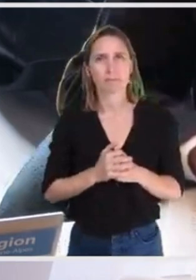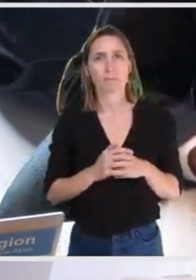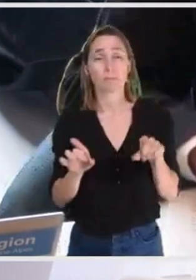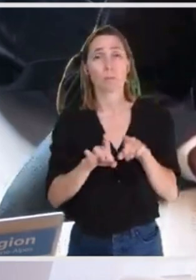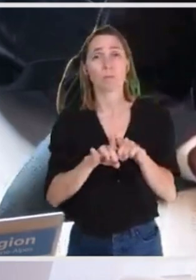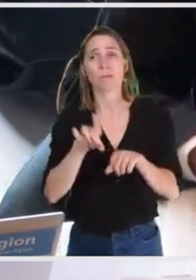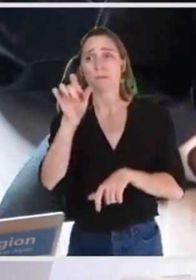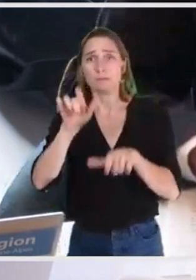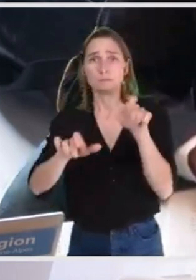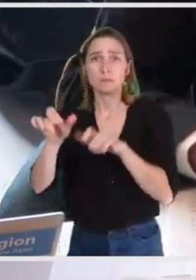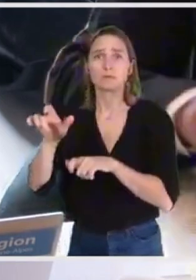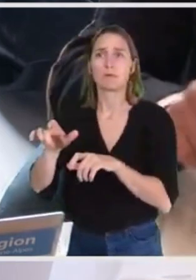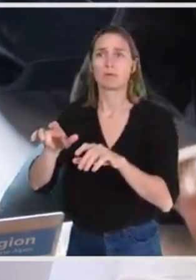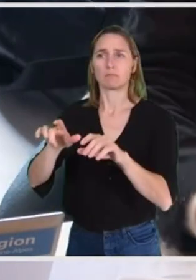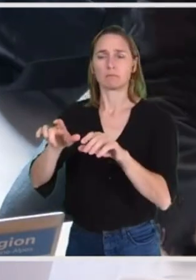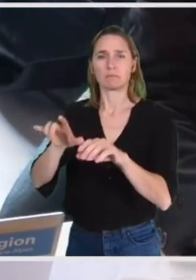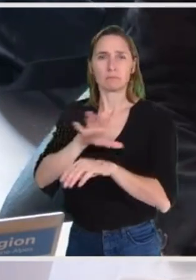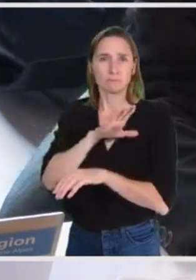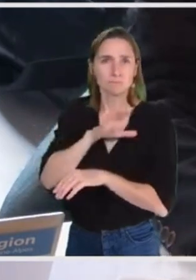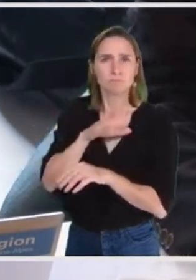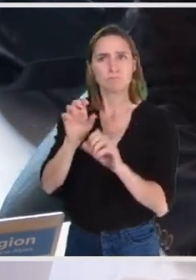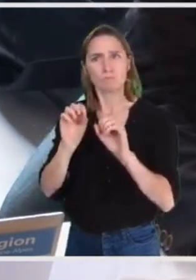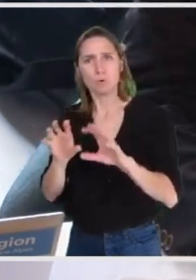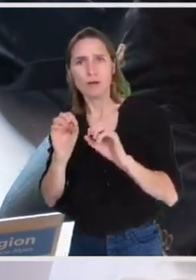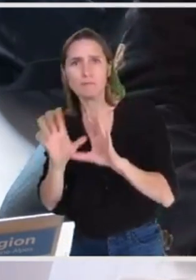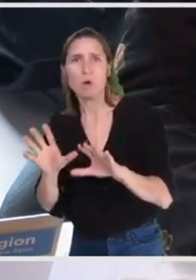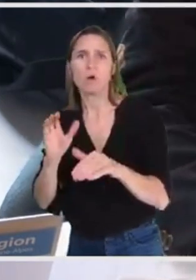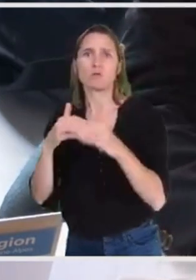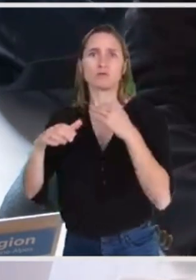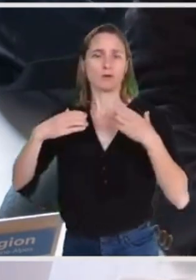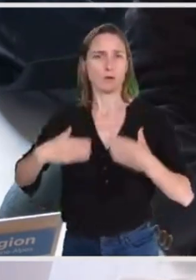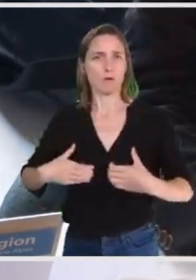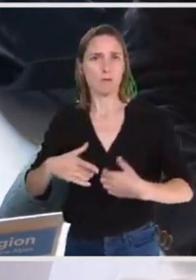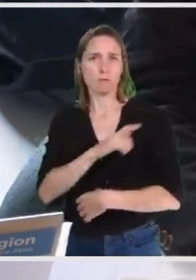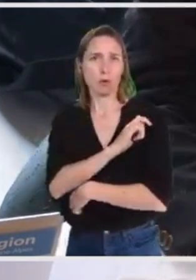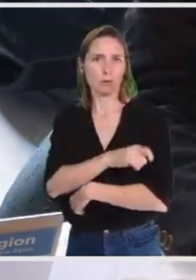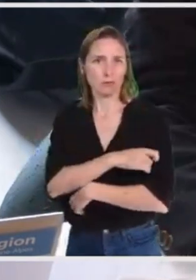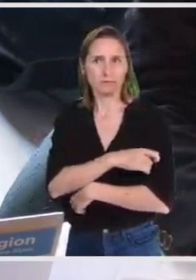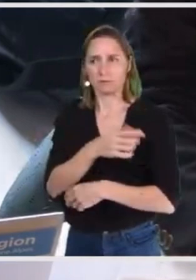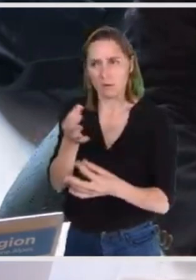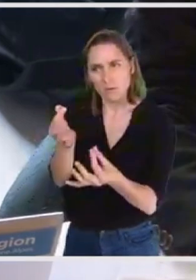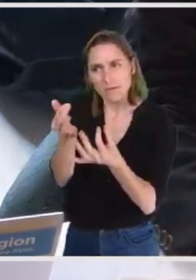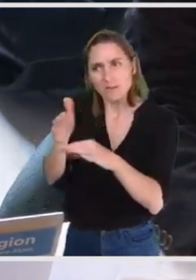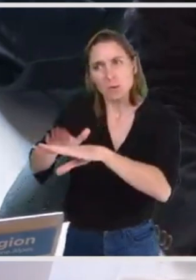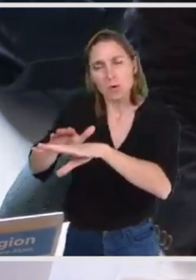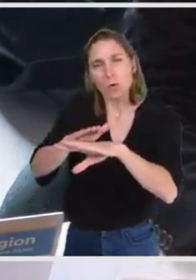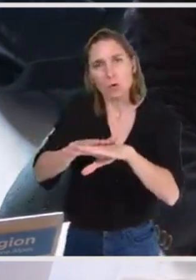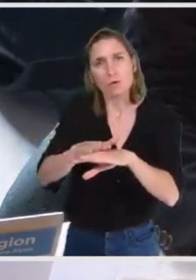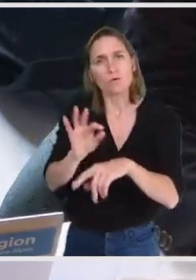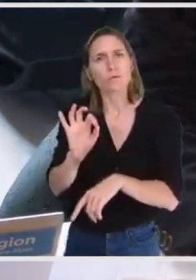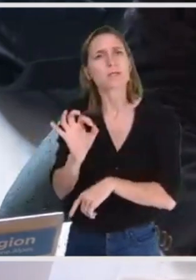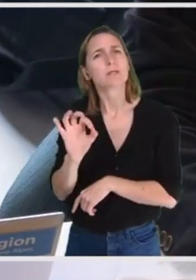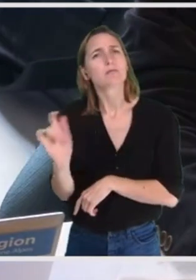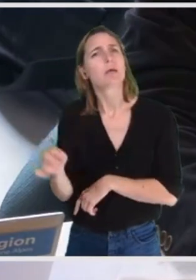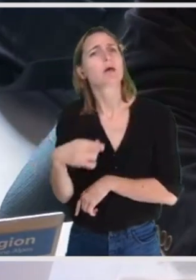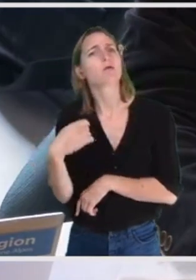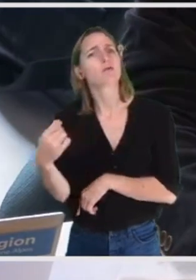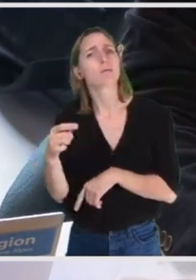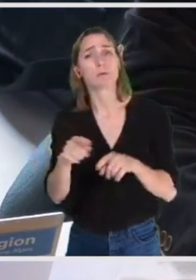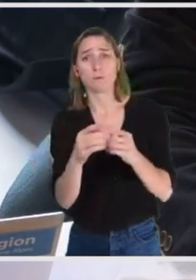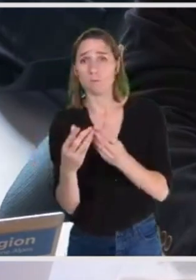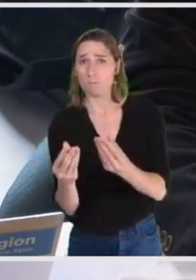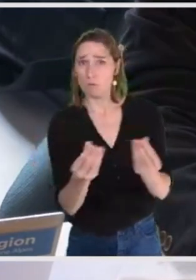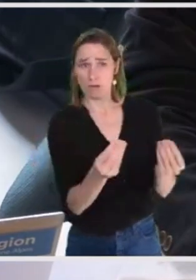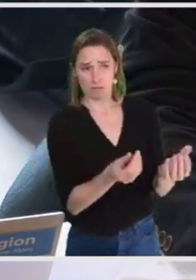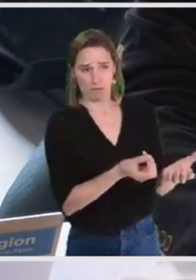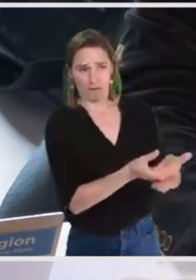encadrants et les dirigeants de clubs sportifs, oui, bien sûr, mais informer clairement la population du